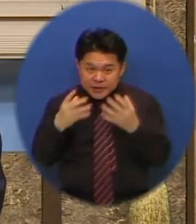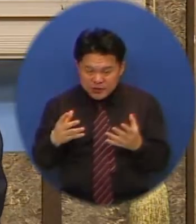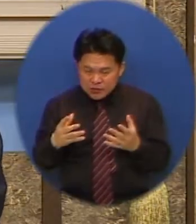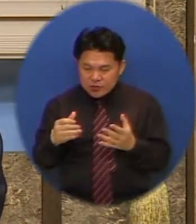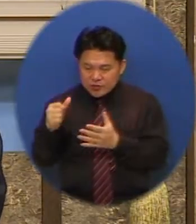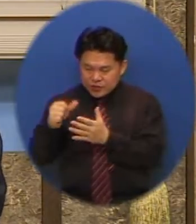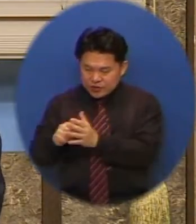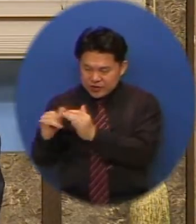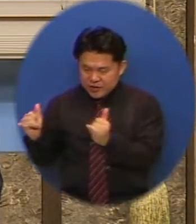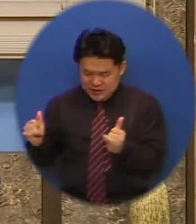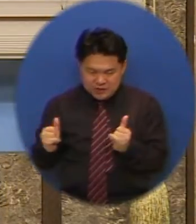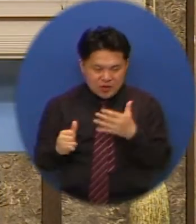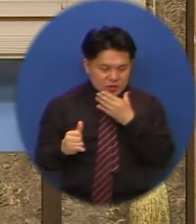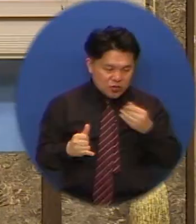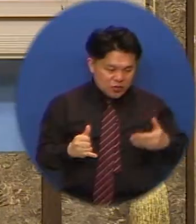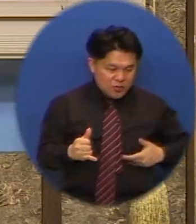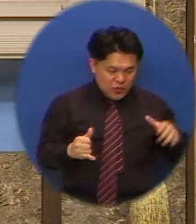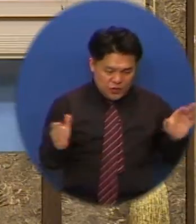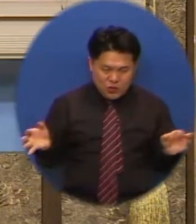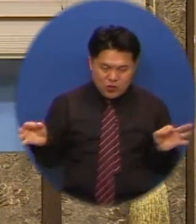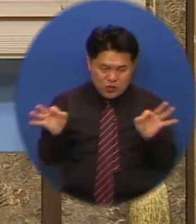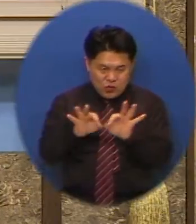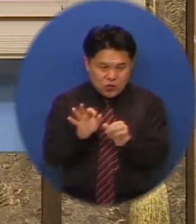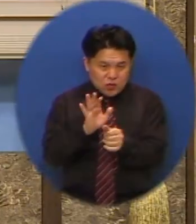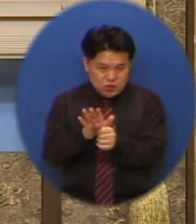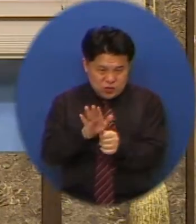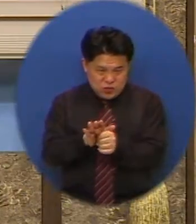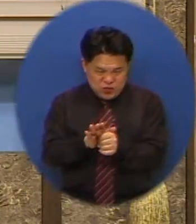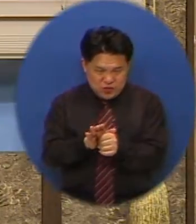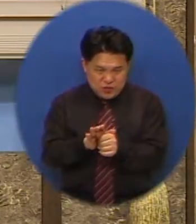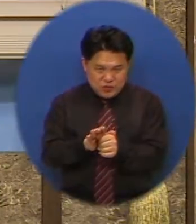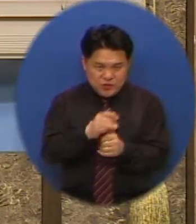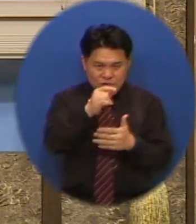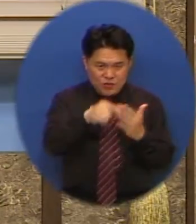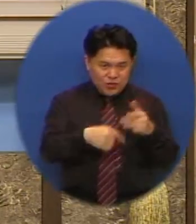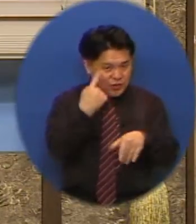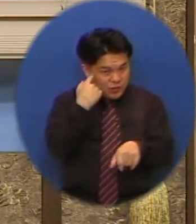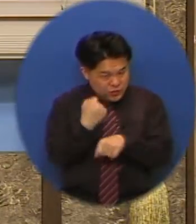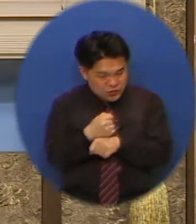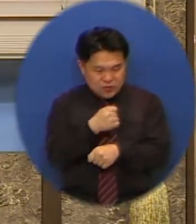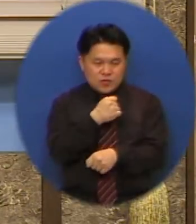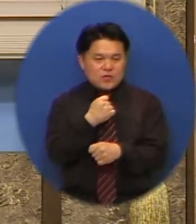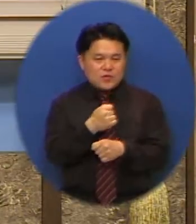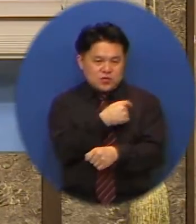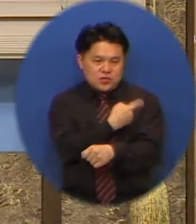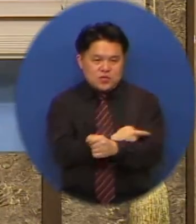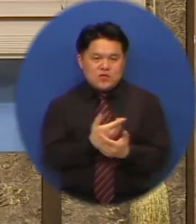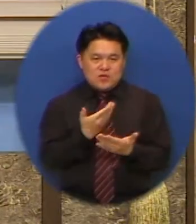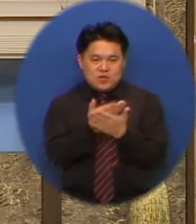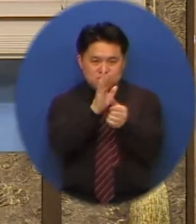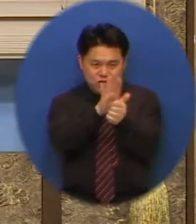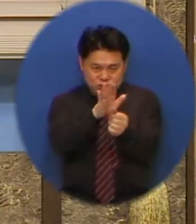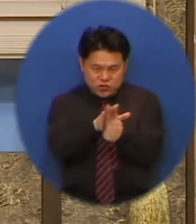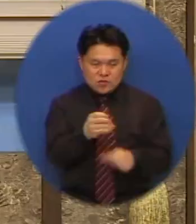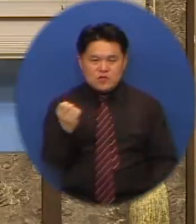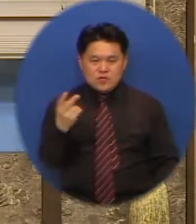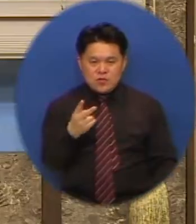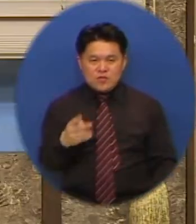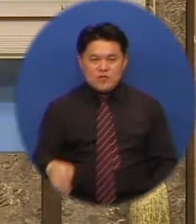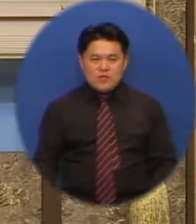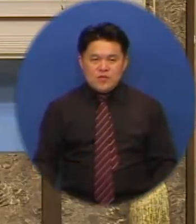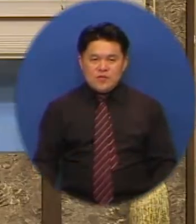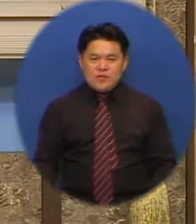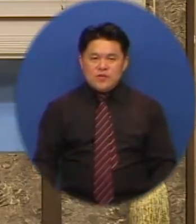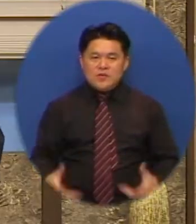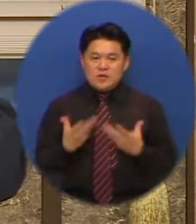자원을 이제 연결시켜 주는 그래서 그렇기 위해서 이제 프로젝트를 개발을 하는 능력을 키워 주고 이거를